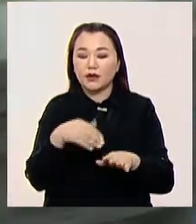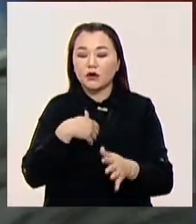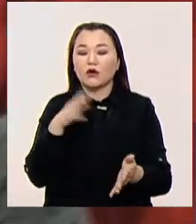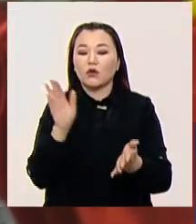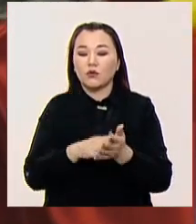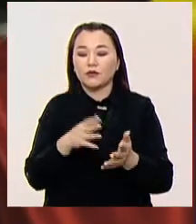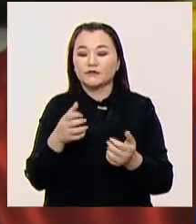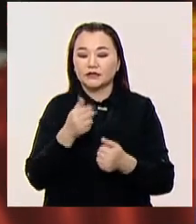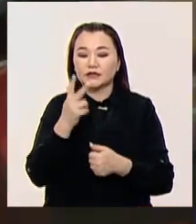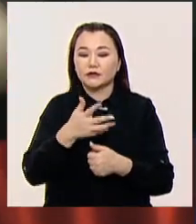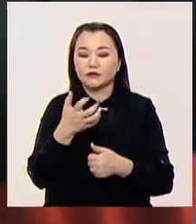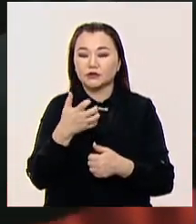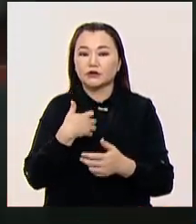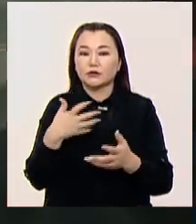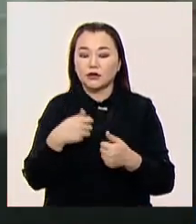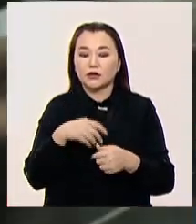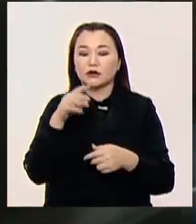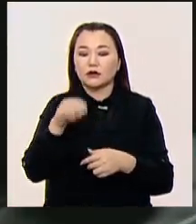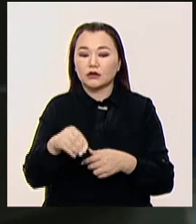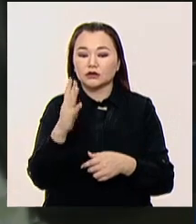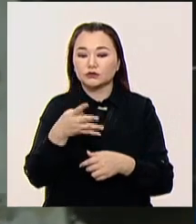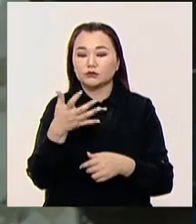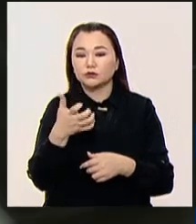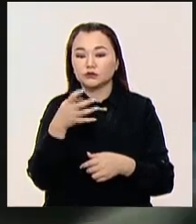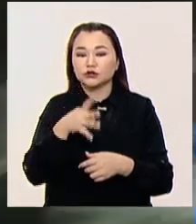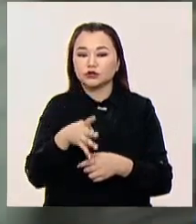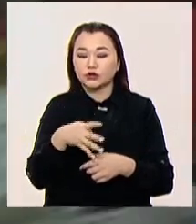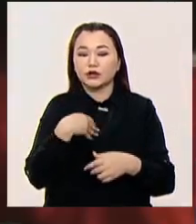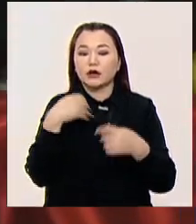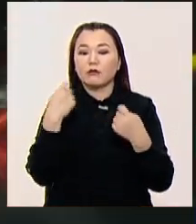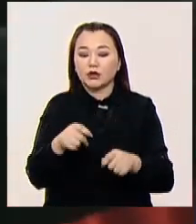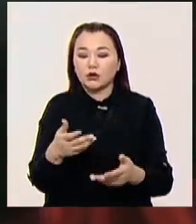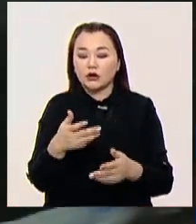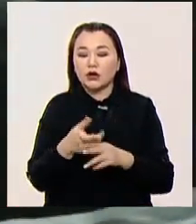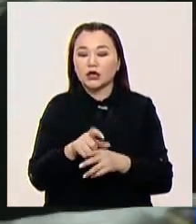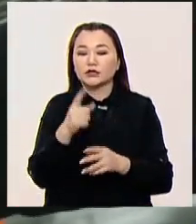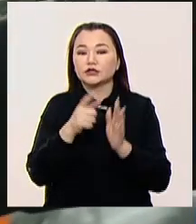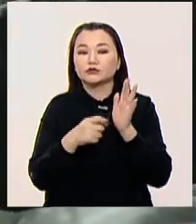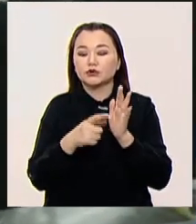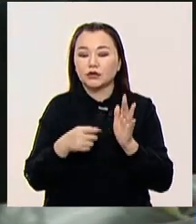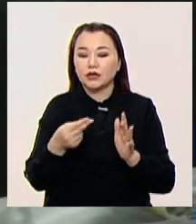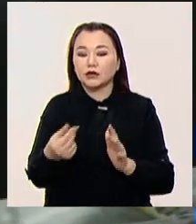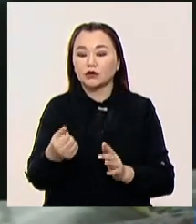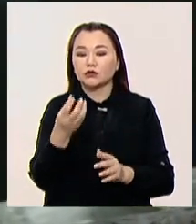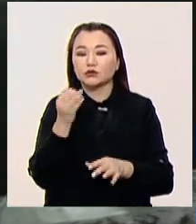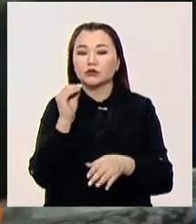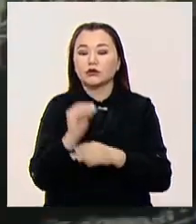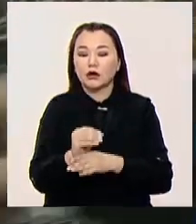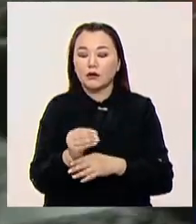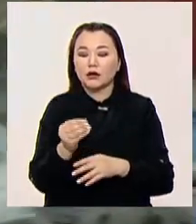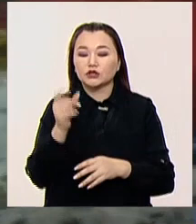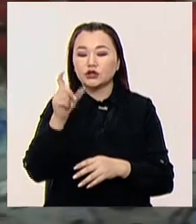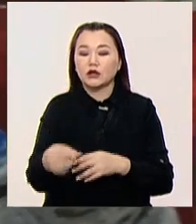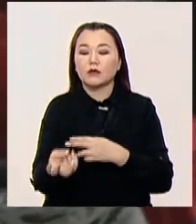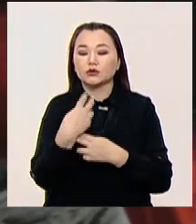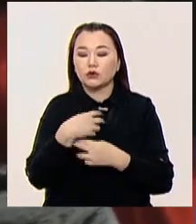мысалы 3,5 теңгеге аламын да әкелем де мен жерге 4,5 или 4000 теңгеден сатам да оны 700 теңгесін оған беретін болсам ол келген